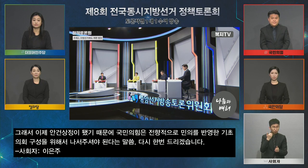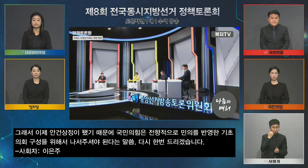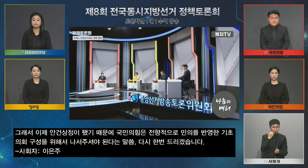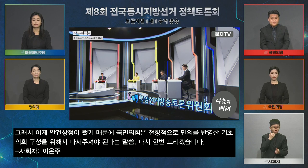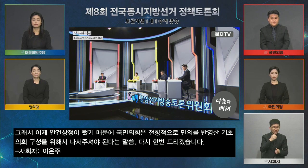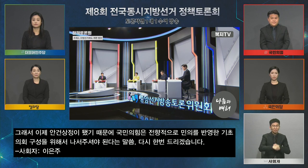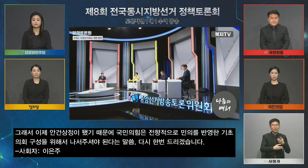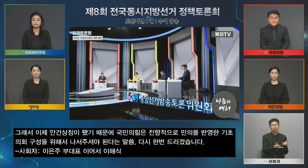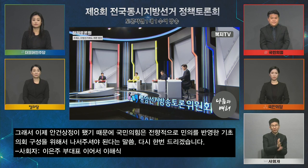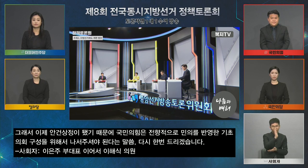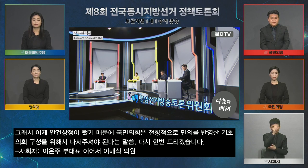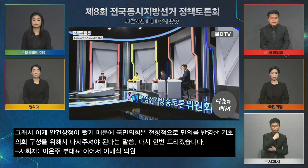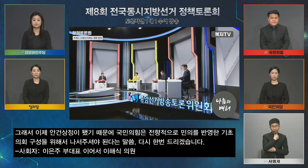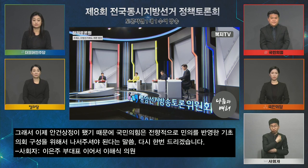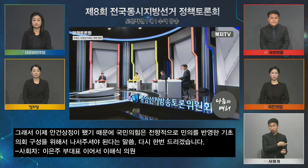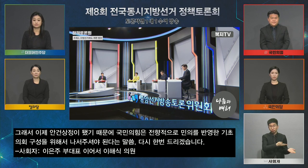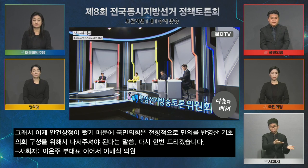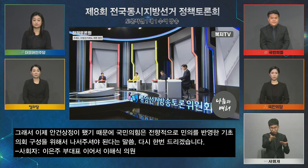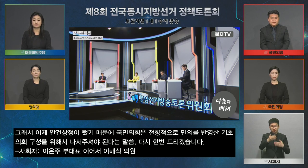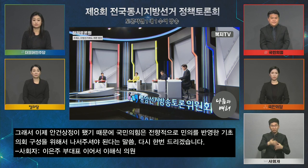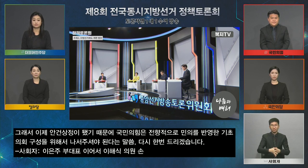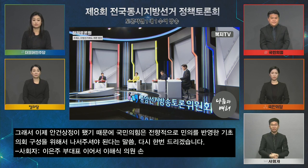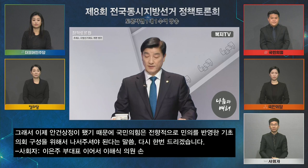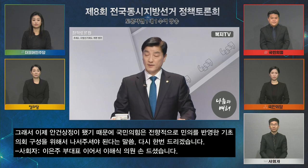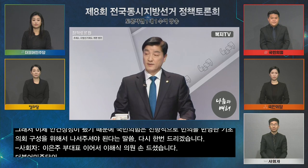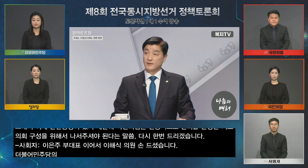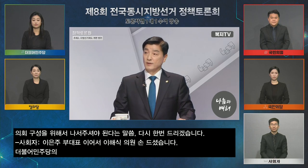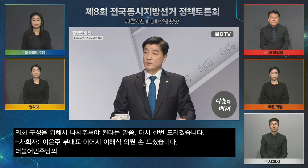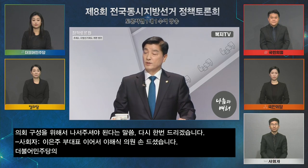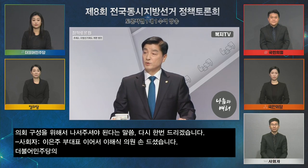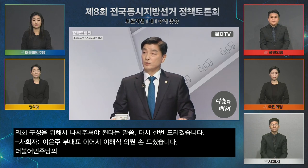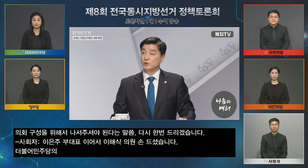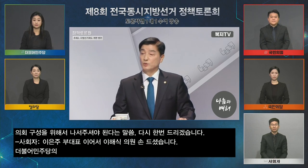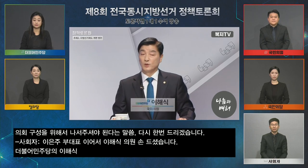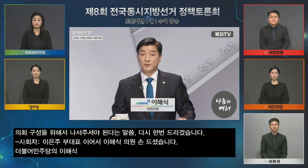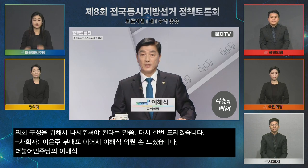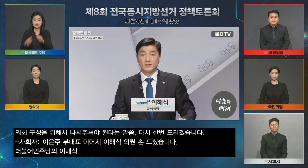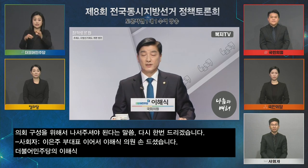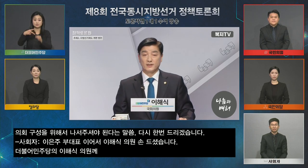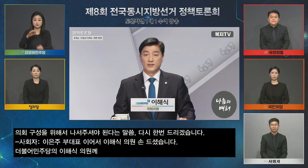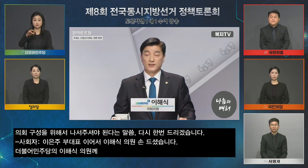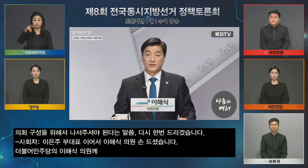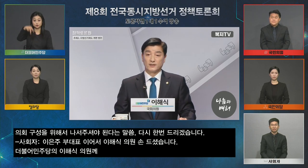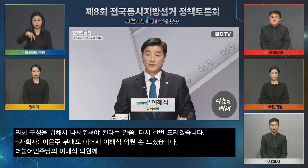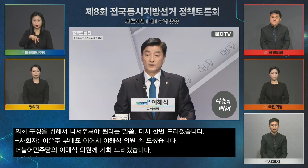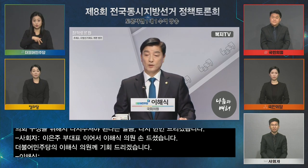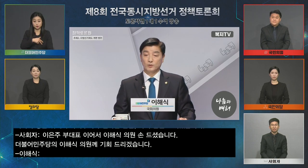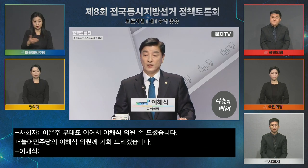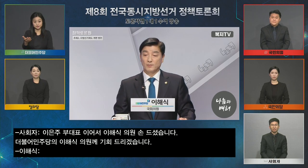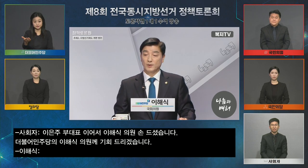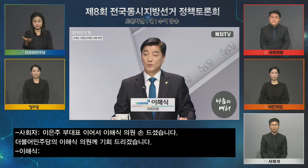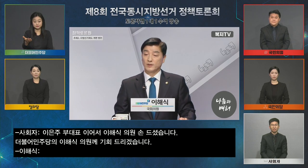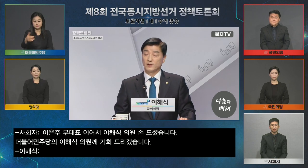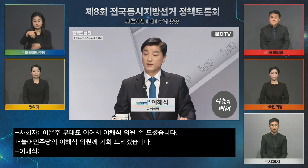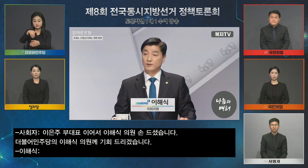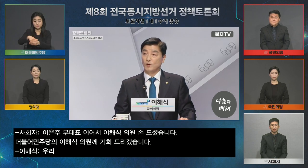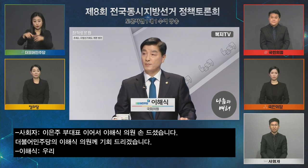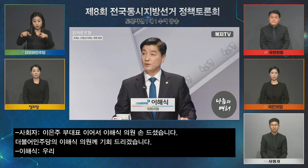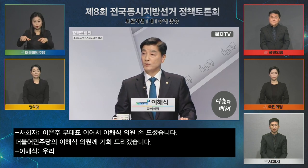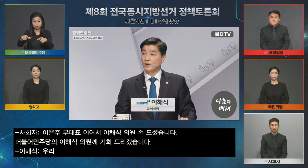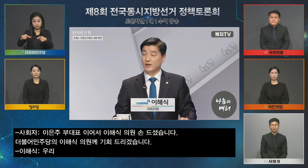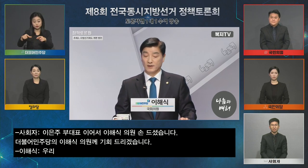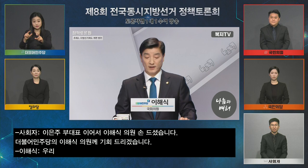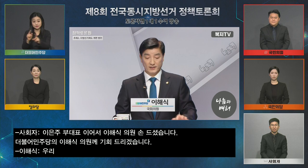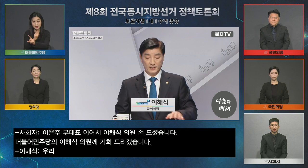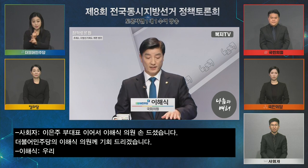손 드셨습니다. 더불어민주당의 이해식 의원께 기회 드리겠습니다. 네, 우리 김승수 의원님께서 선거구제 개편을 왜 선거